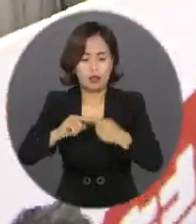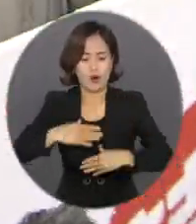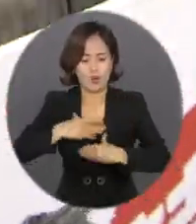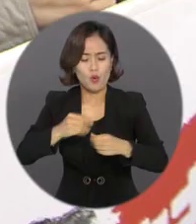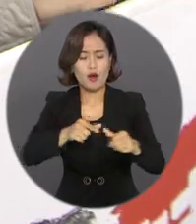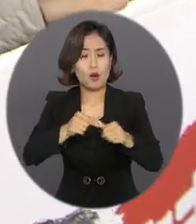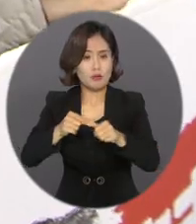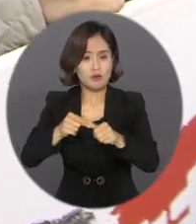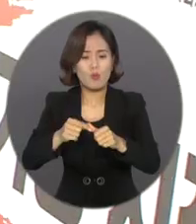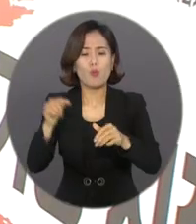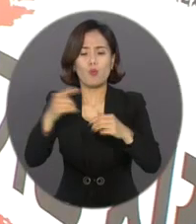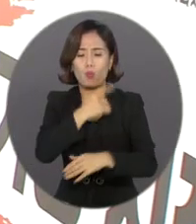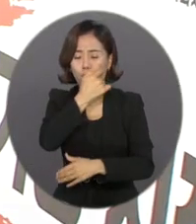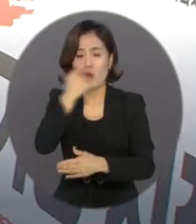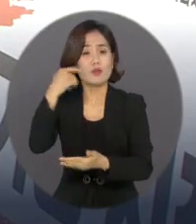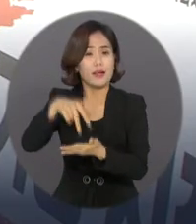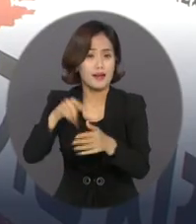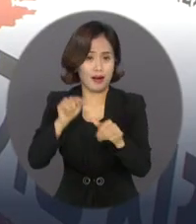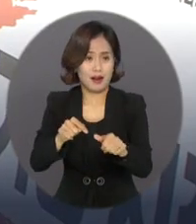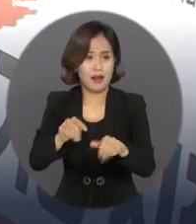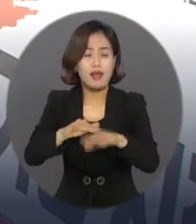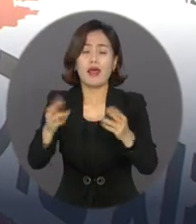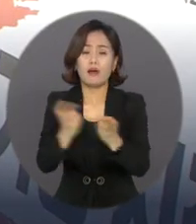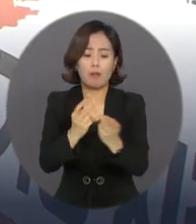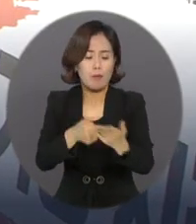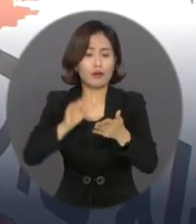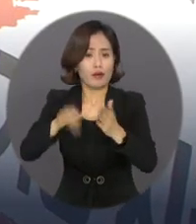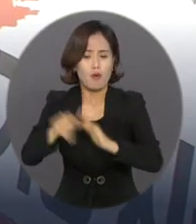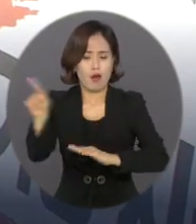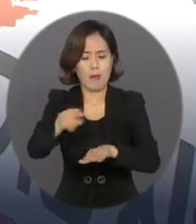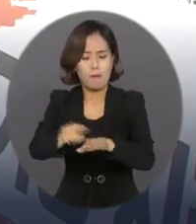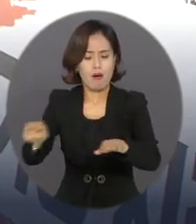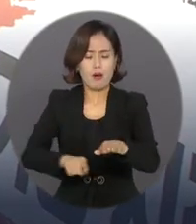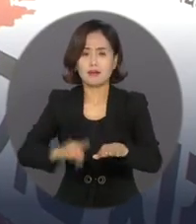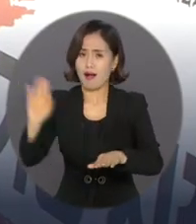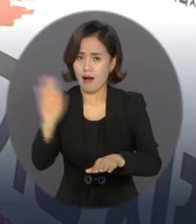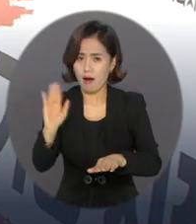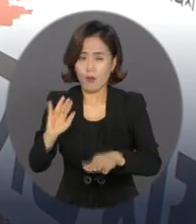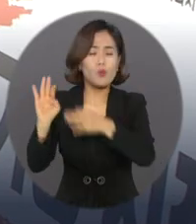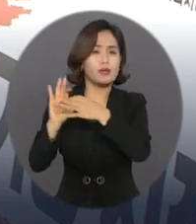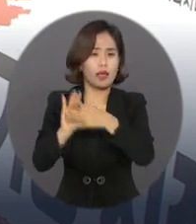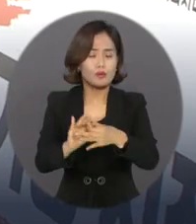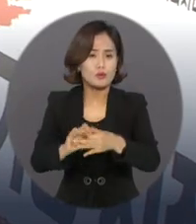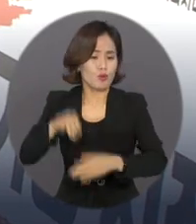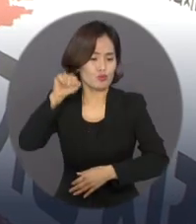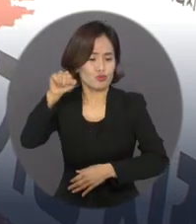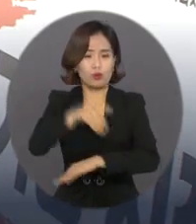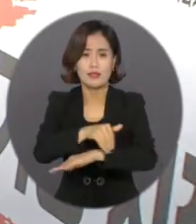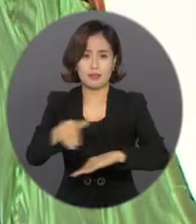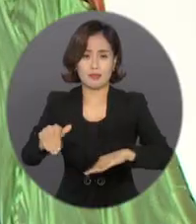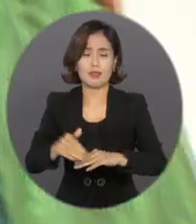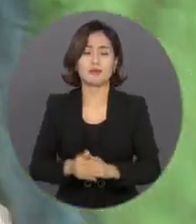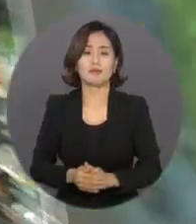안정을 보장하라는 겁니다. 고용 안정에 해결책이 나올 때까지 한 발짝도 물러서지 않고 계속 지속적으로 투쟁할